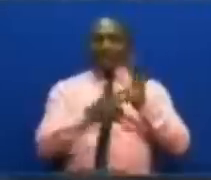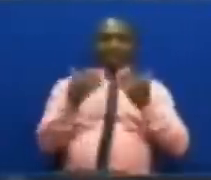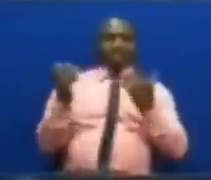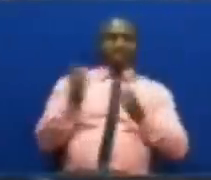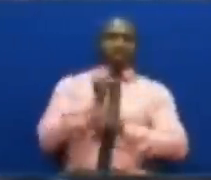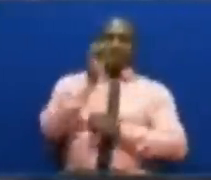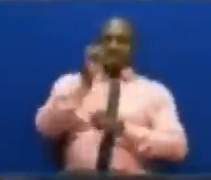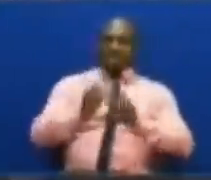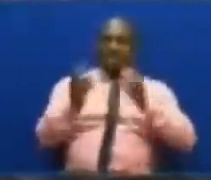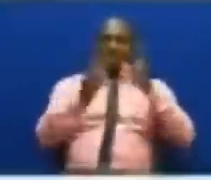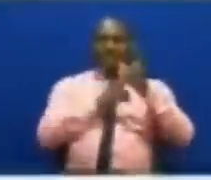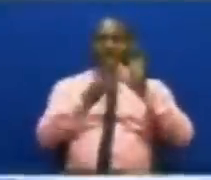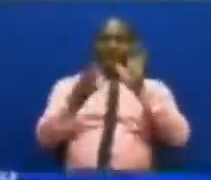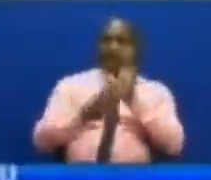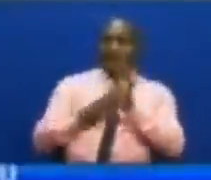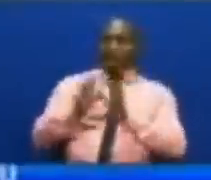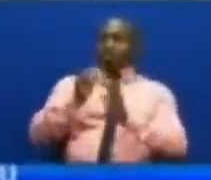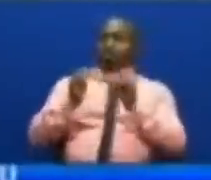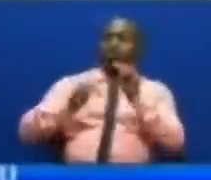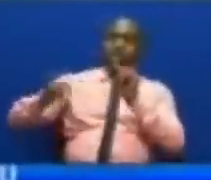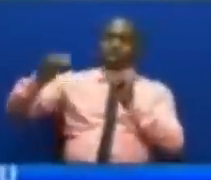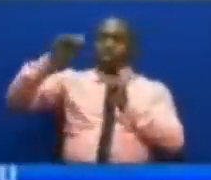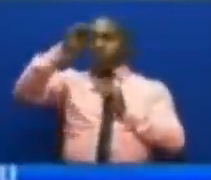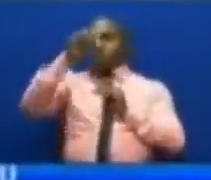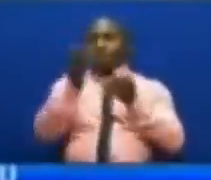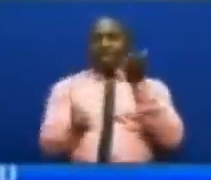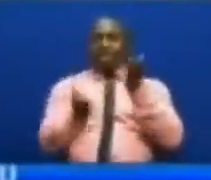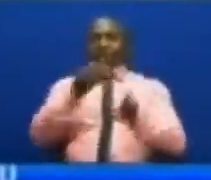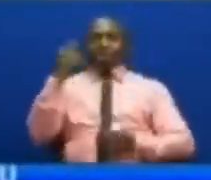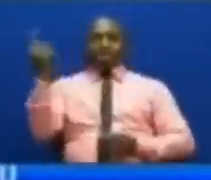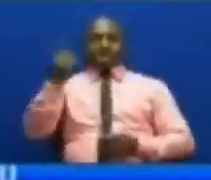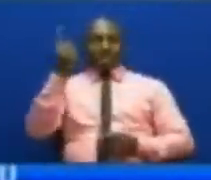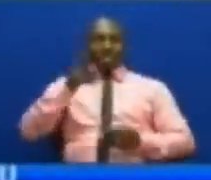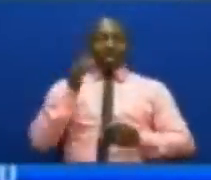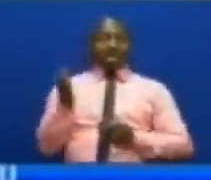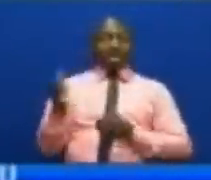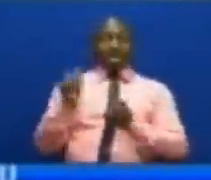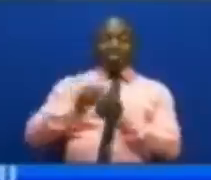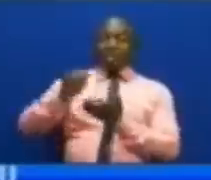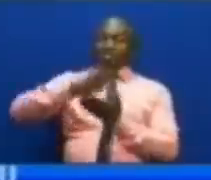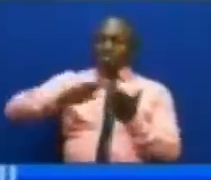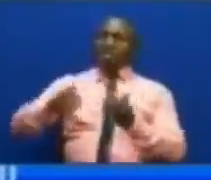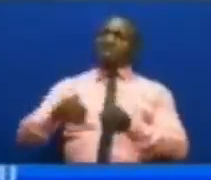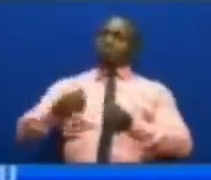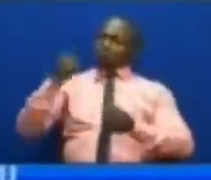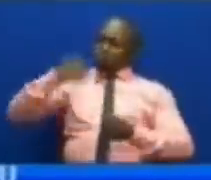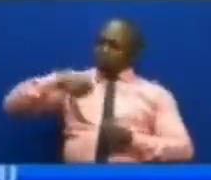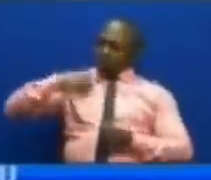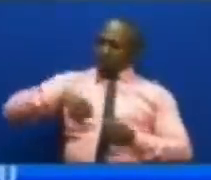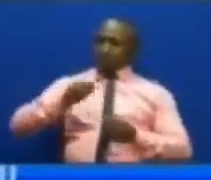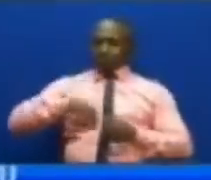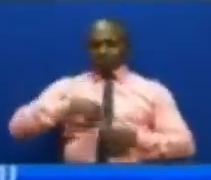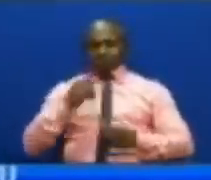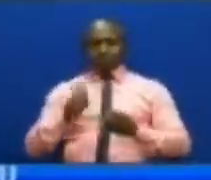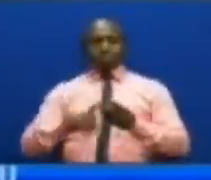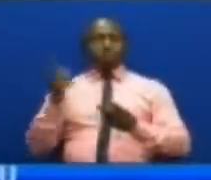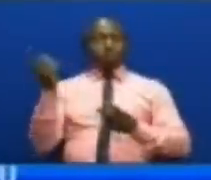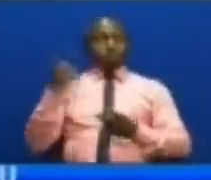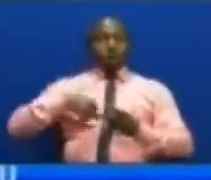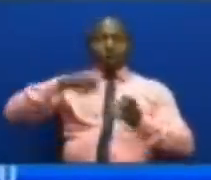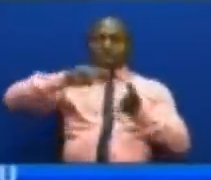78% kwa sababu tuko juu ya kiwango cha taifa ni jambo la msingi la kujipongeza sana. Tunao mkakati wa elimu mkoa wa